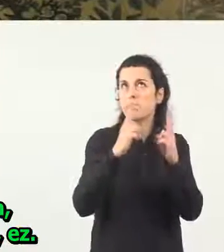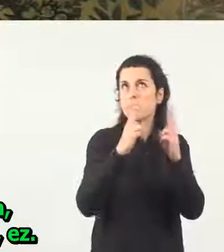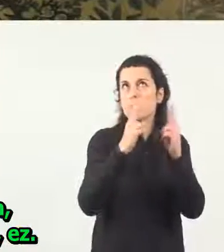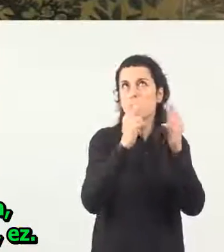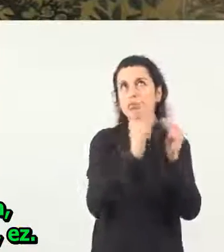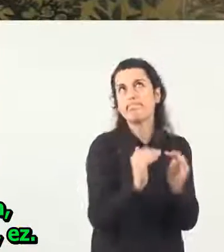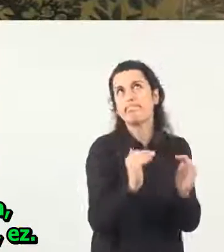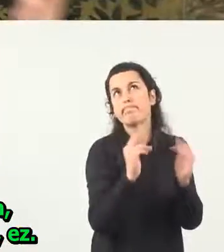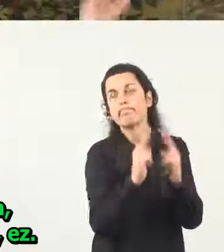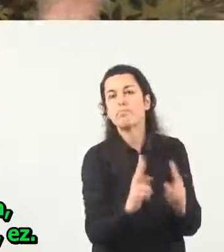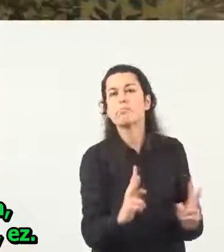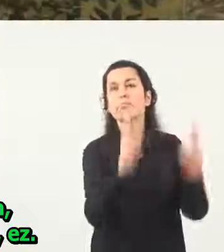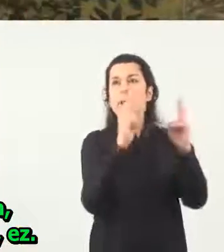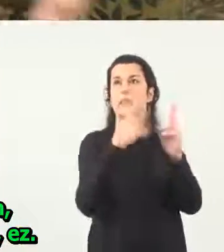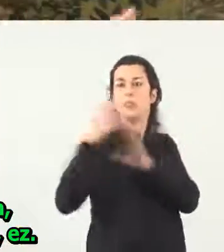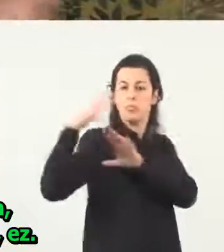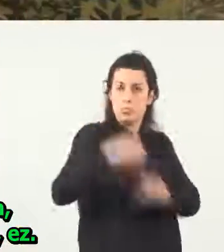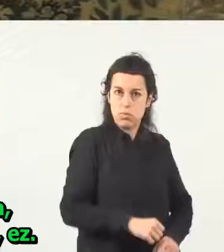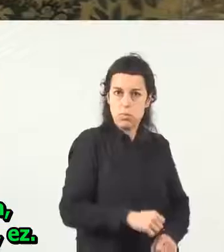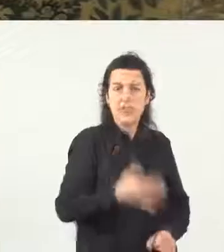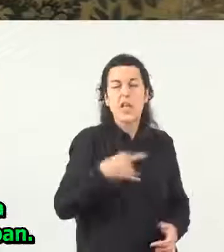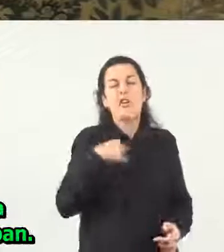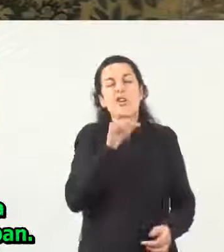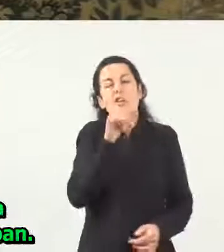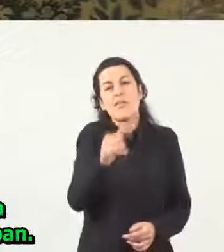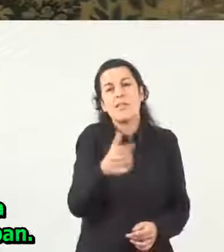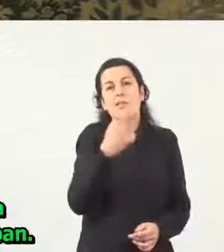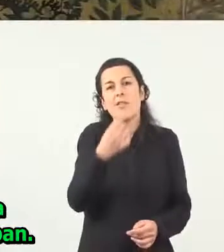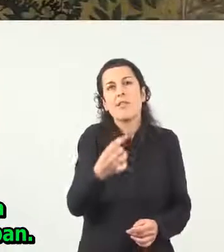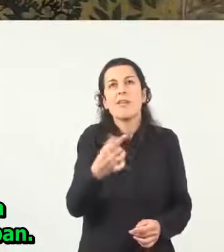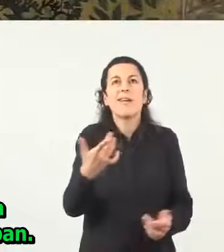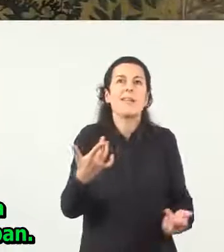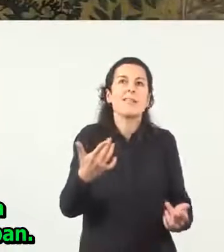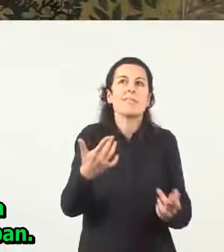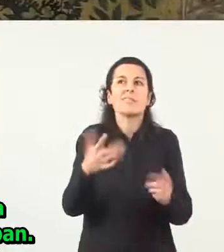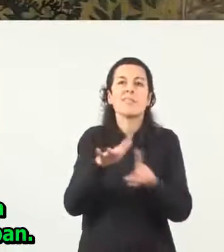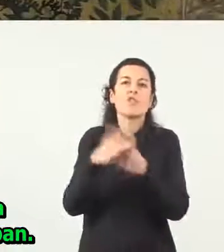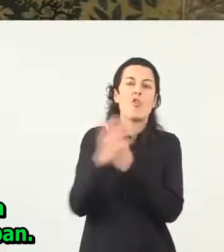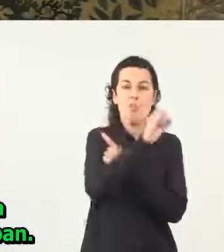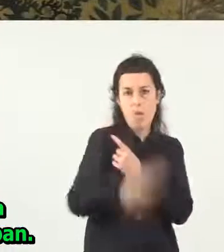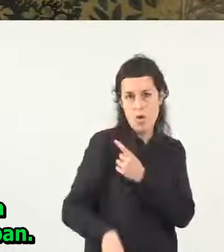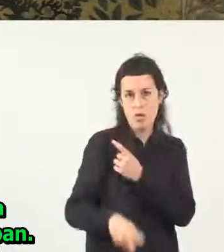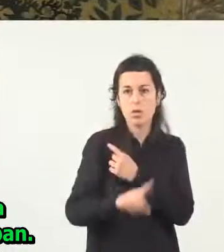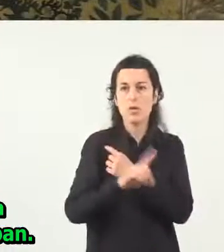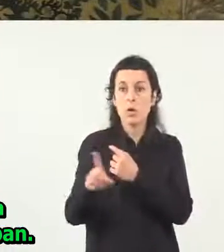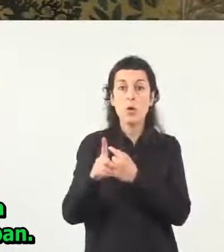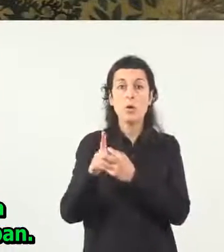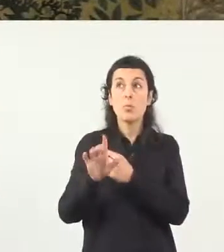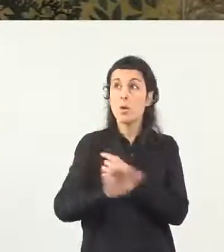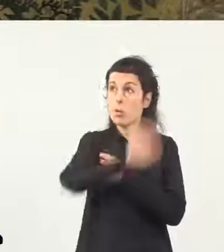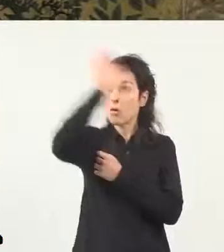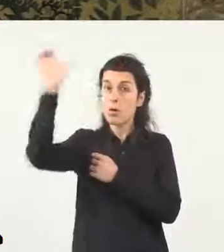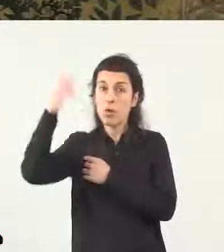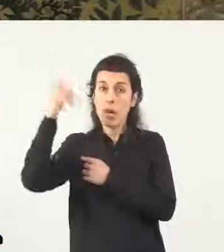nago konparatzen, ez nago esaten txarragoa dela gurea, ez, baina maila batean ere kolonialismoa eta kolonialitatea aplikatzen da Europa